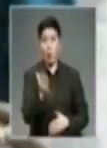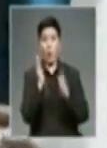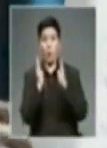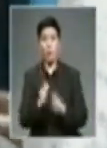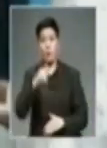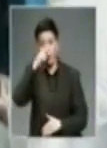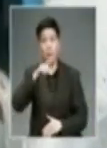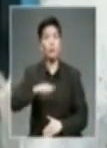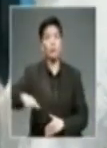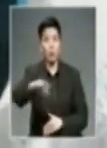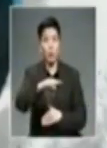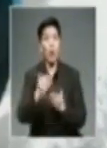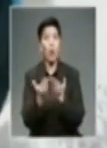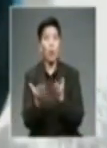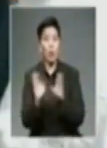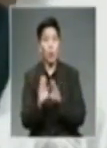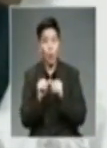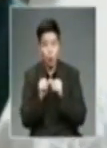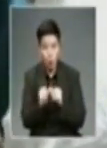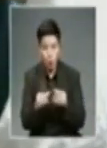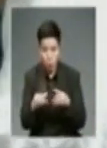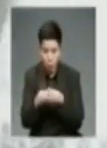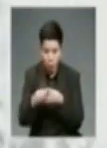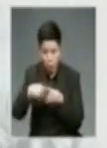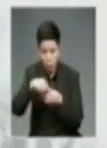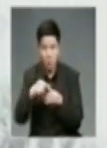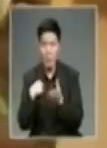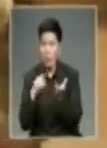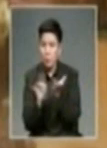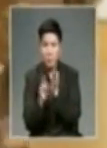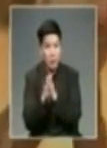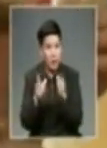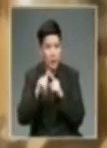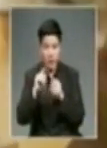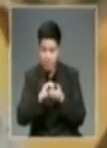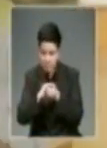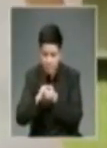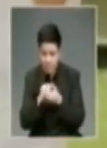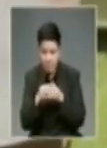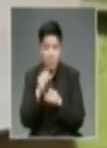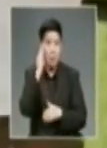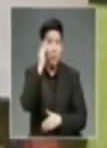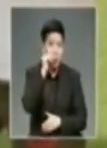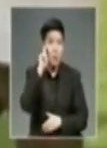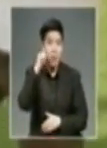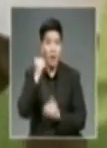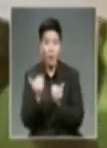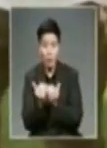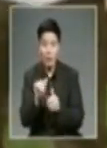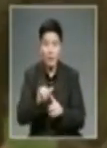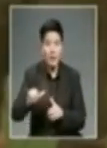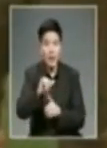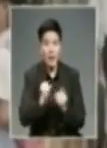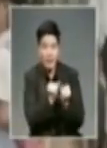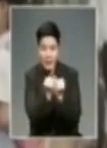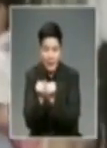ครัวเรือนได้ใช้เวลาอยู่ร่วมกันให้มีคุณภาพมากที่สุดนะครับมีการกระชับความสัมพันธ์พ่อแม่ลูกรวมทั้งญาติพี่น้องให้ใก